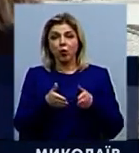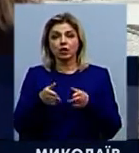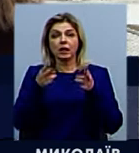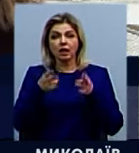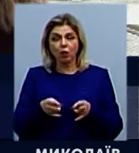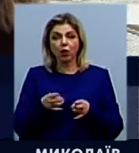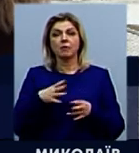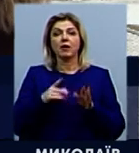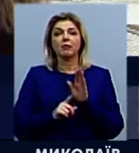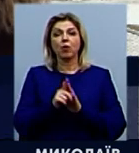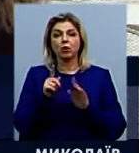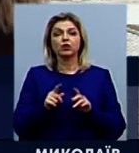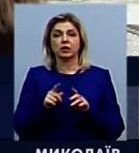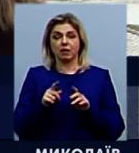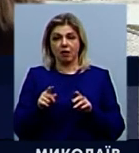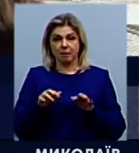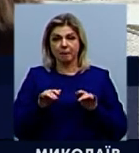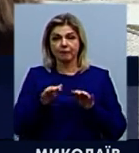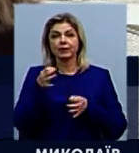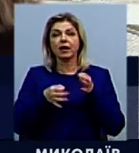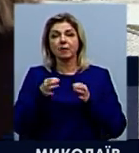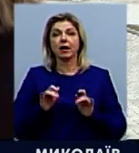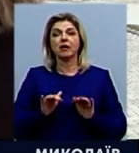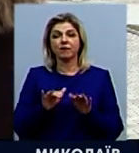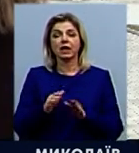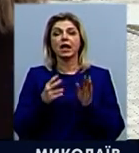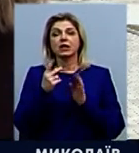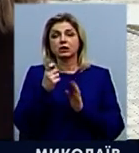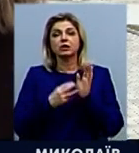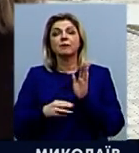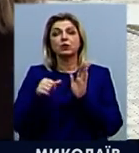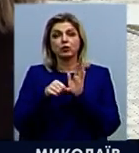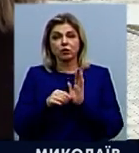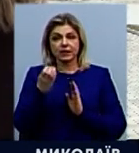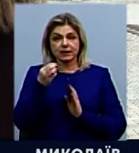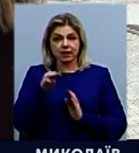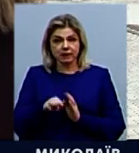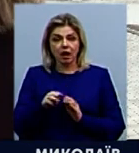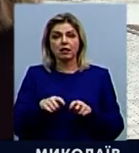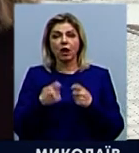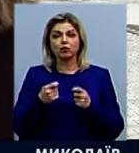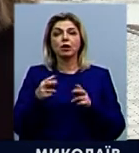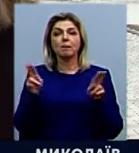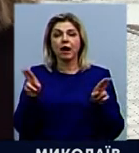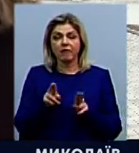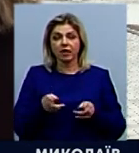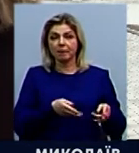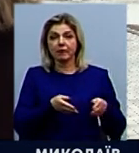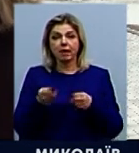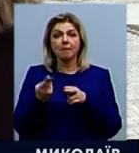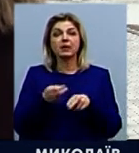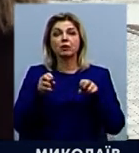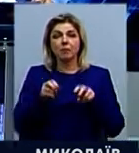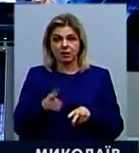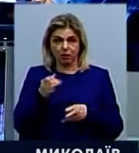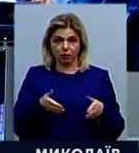кримінальне провадження за частиною 3 статті 286 Кримінального кодексу України. Це порушення правил безпеки дорожнього руху, що призвело до загибелі